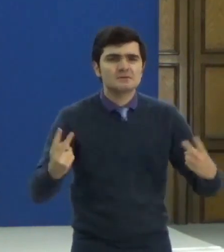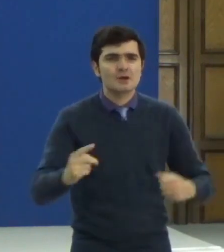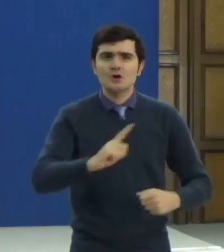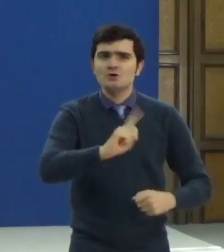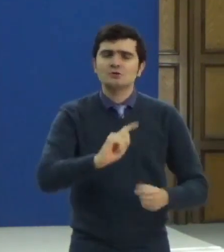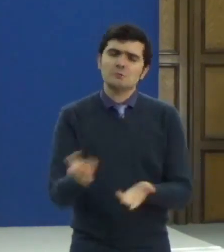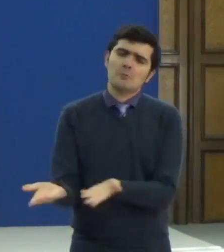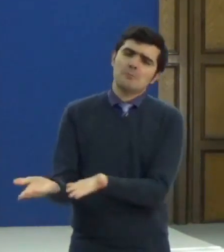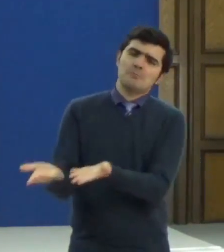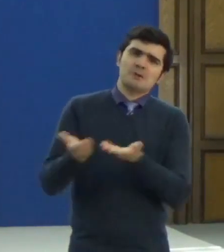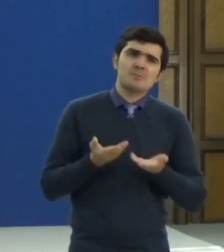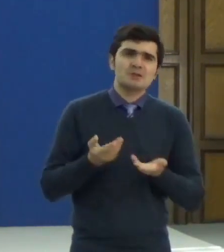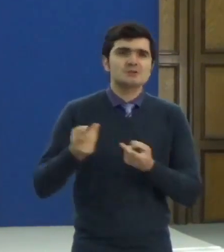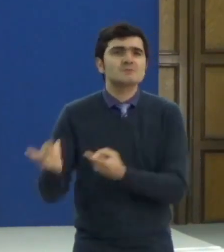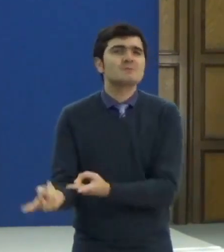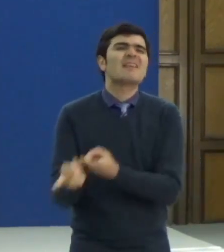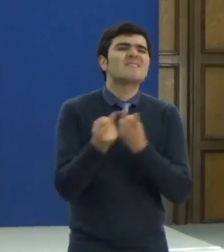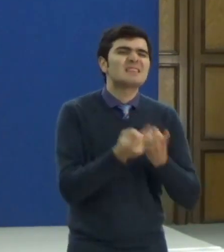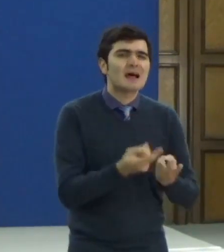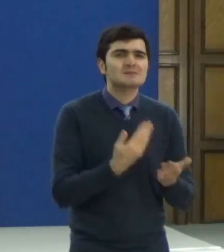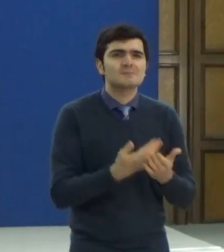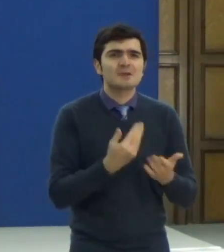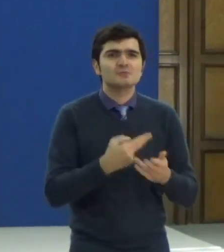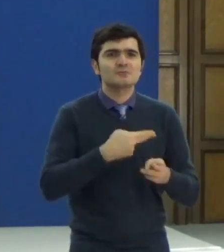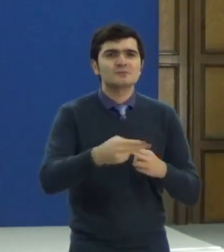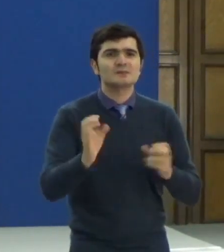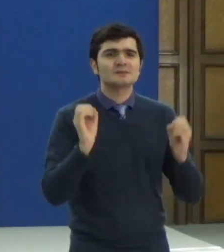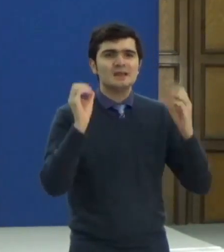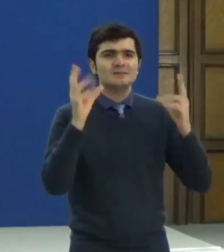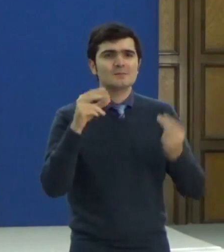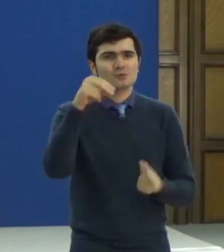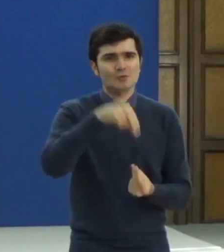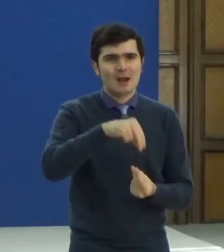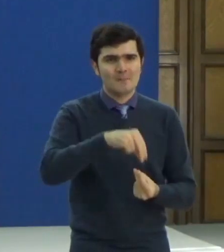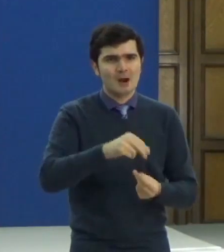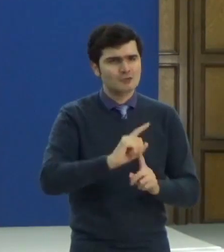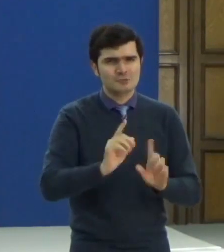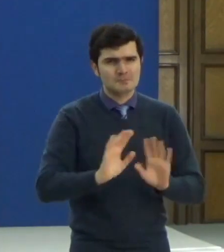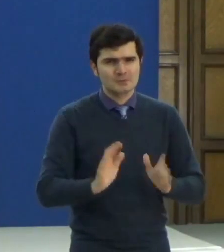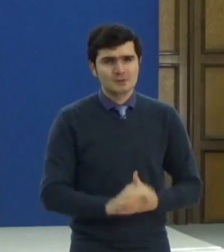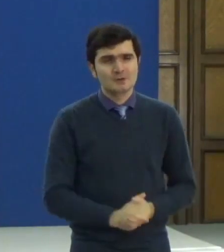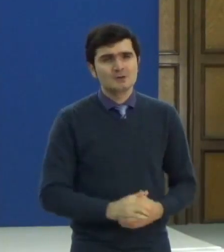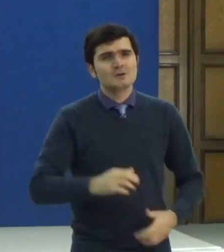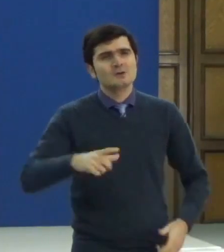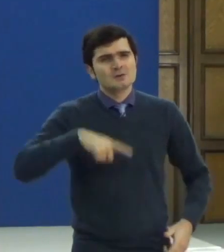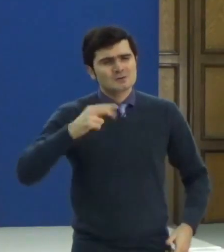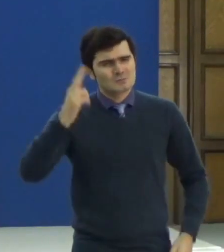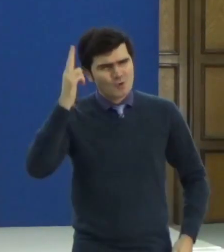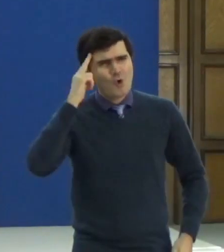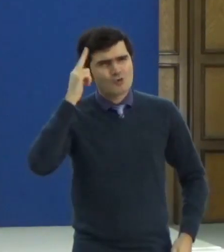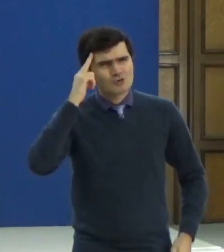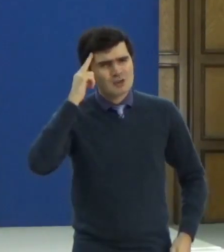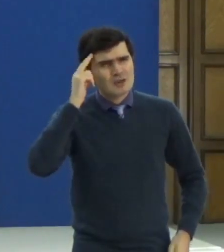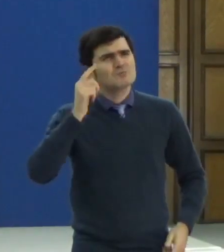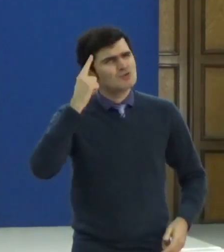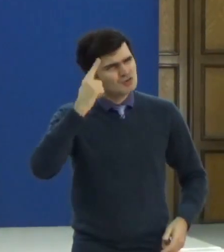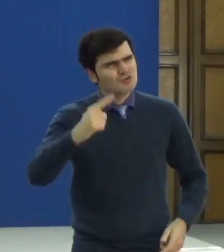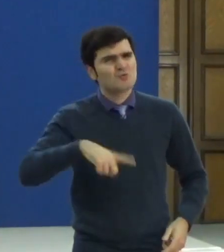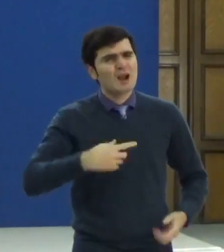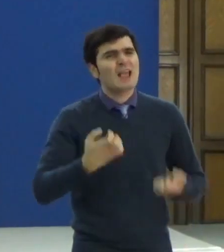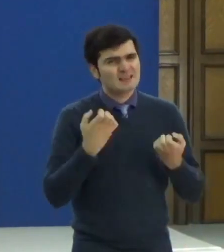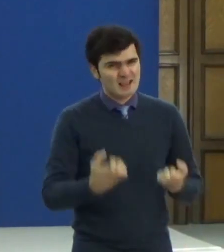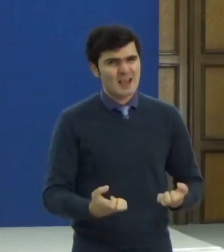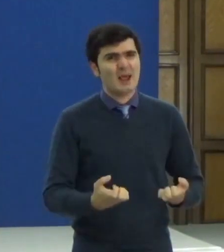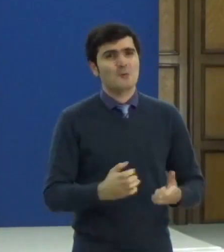de Sfânta Sărbătoare a Paștelui. Sunt conștient că este greu, sunt conștient că